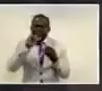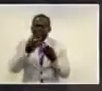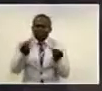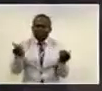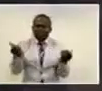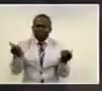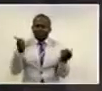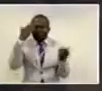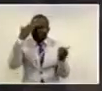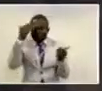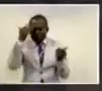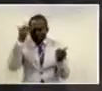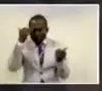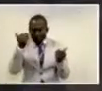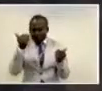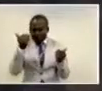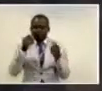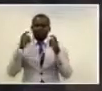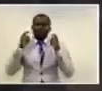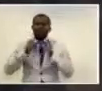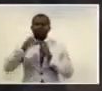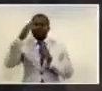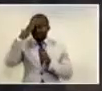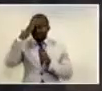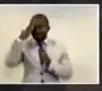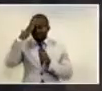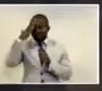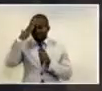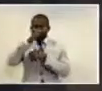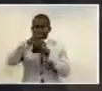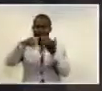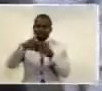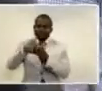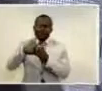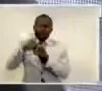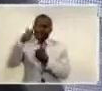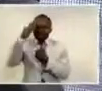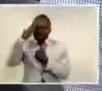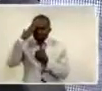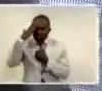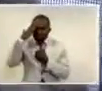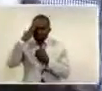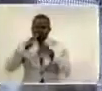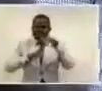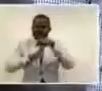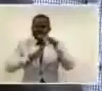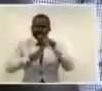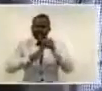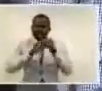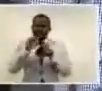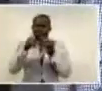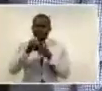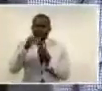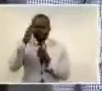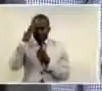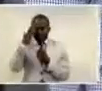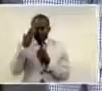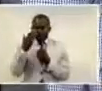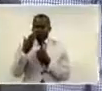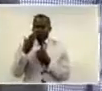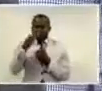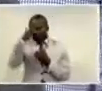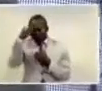se? Me yarakize ariko. Bose barakize nkuko bagiye basimburana. Baraza gukemura tubaza